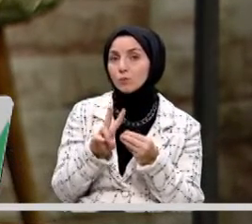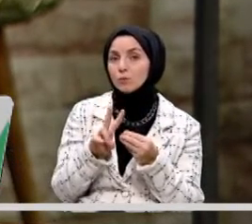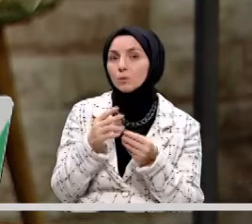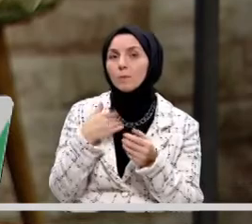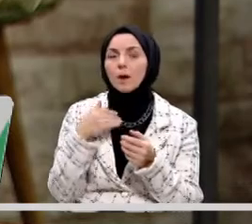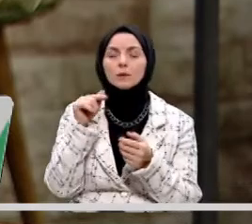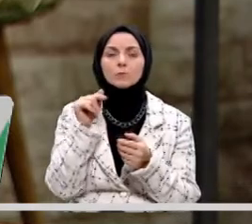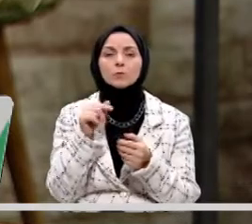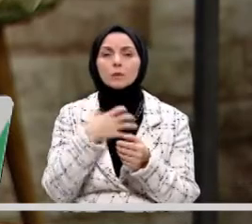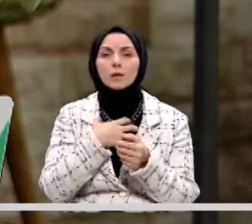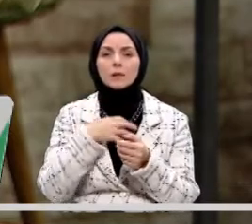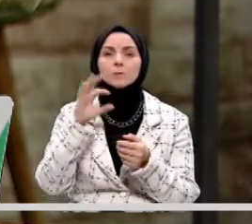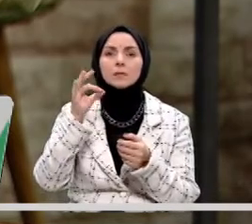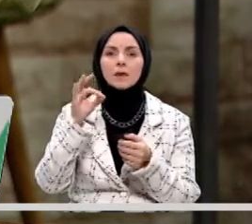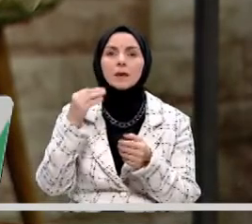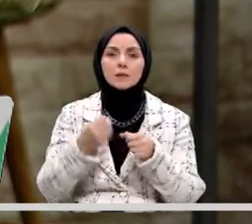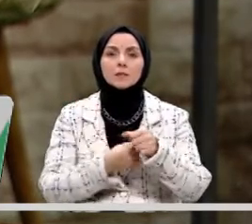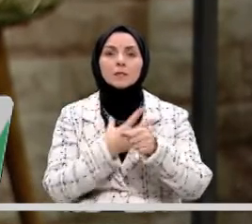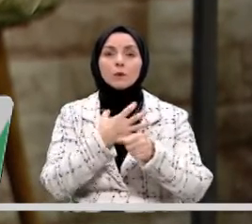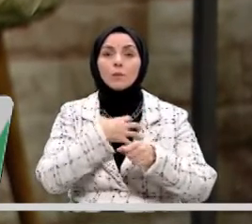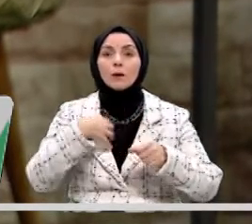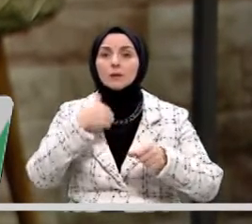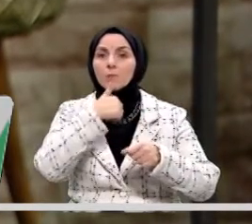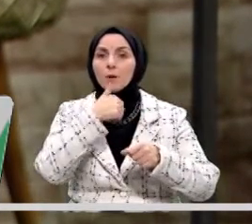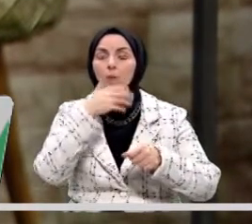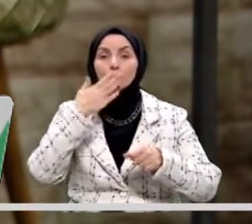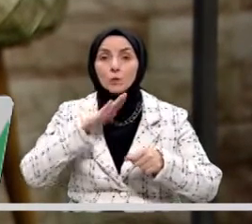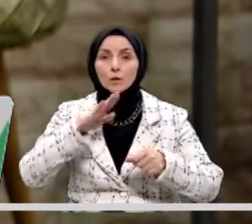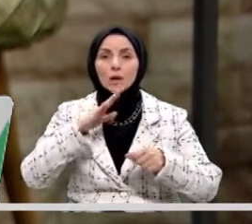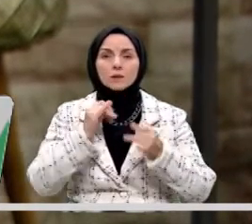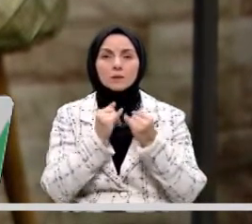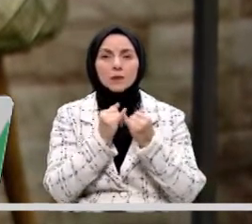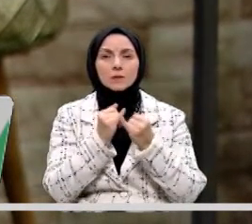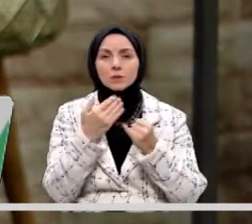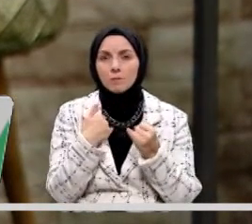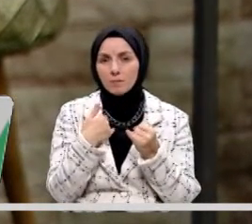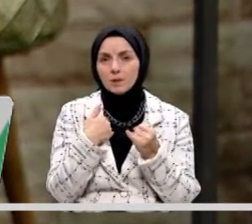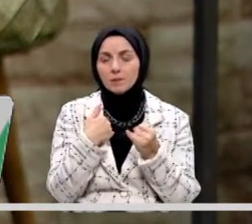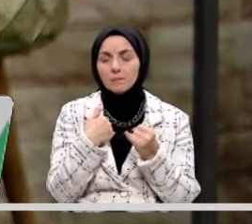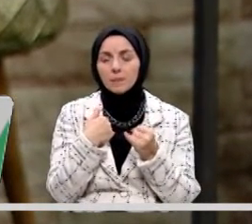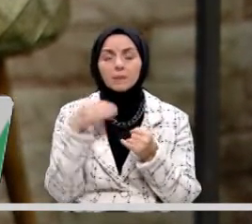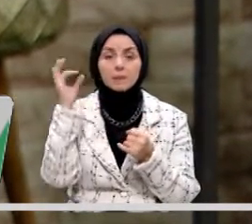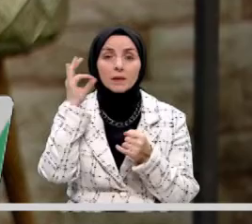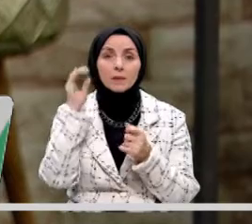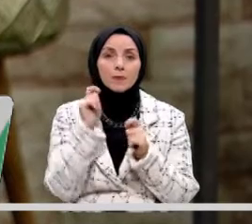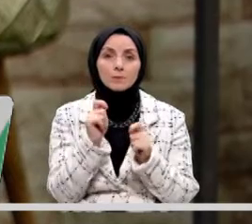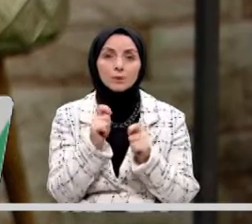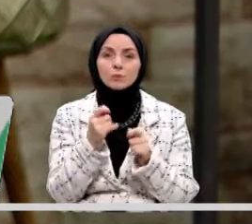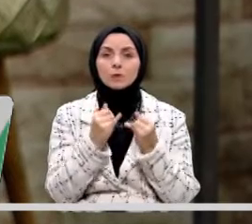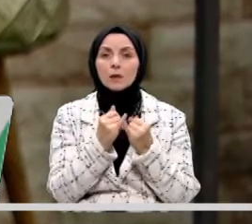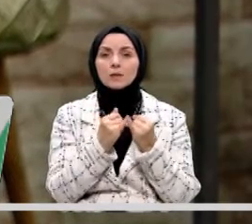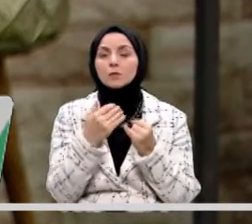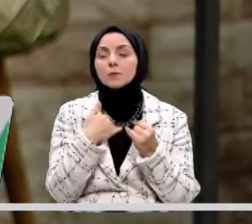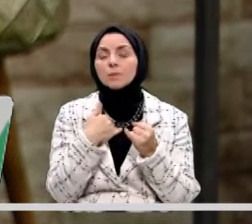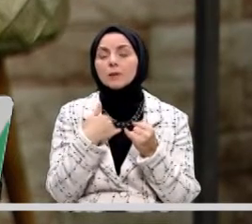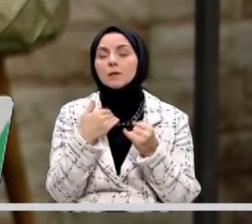kendimi değerli hissediyorum Yani annem babam yokken kardeşime yönetebilirim kardeşim de benim büyük olduğumu kabul etti mi Evet de o zaman kardeşimle benim